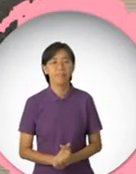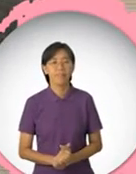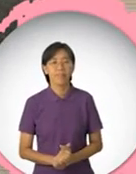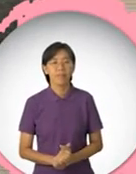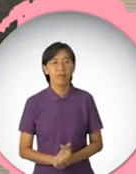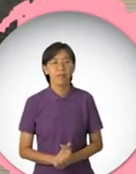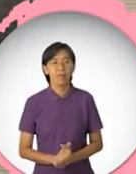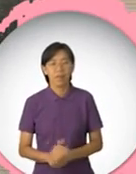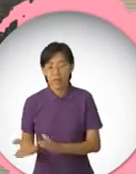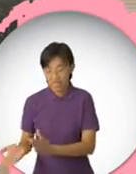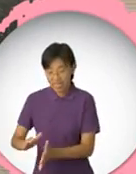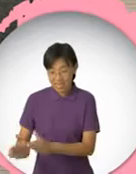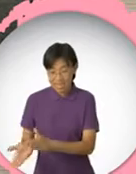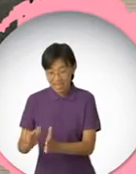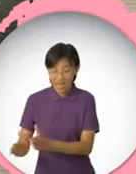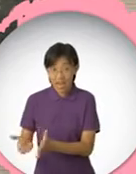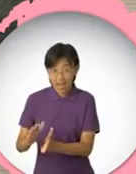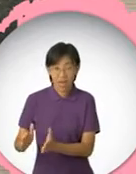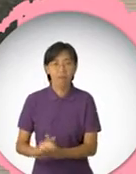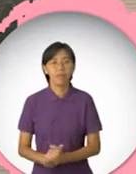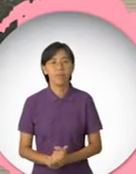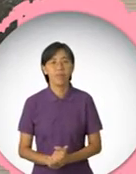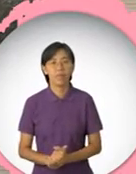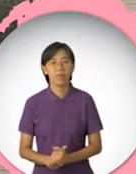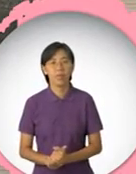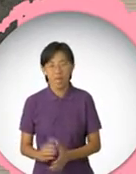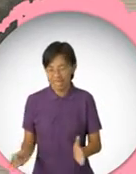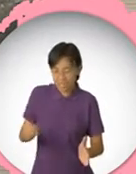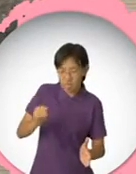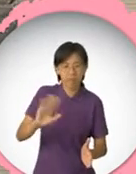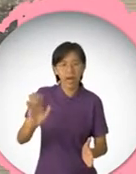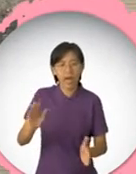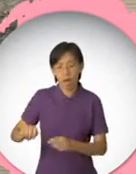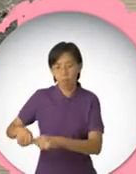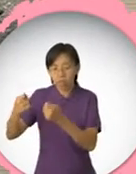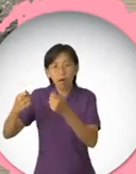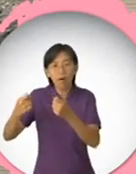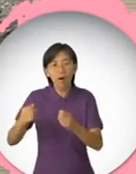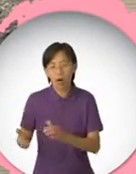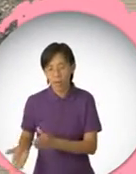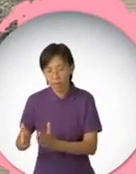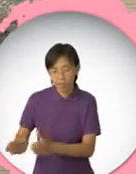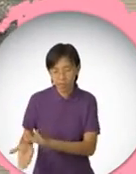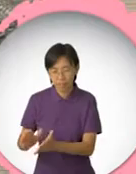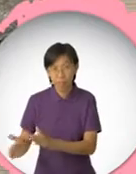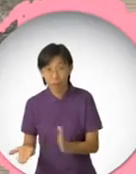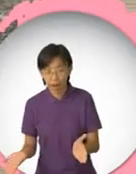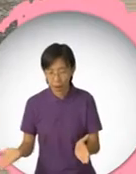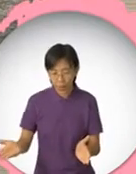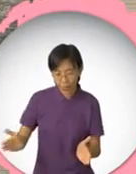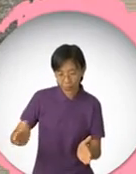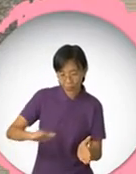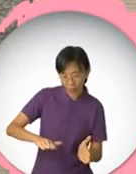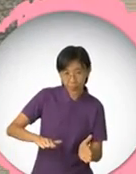ี่แหละที่อาจารย์บอกว่าต้อง ใช้ทักษะถ้าเราค่อยๆถ้าเราดึงปื้ดขึ้นมาเลยบางทีแผ่นแป้งอาจจะขาดอะค่ะนะคะแล้วเราก็ค่